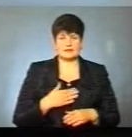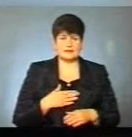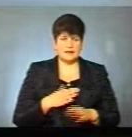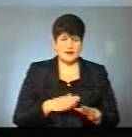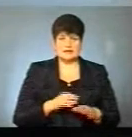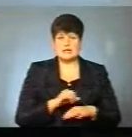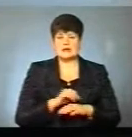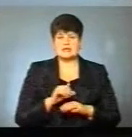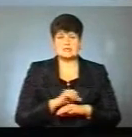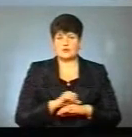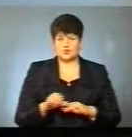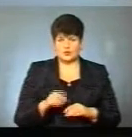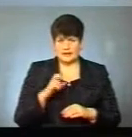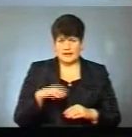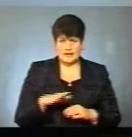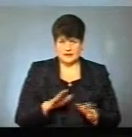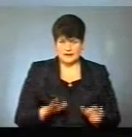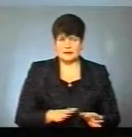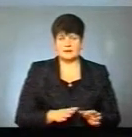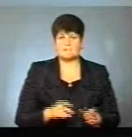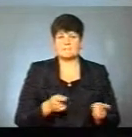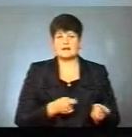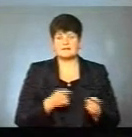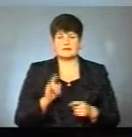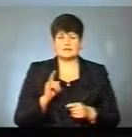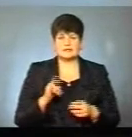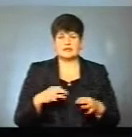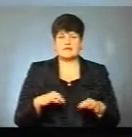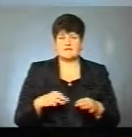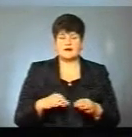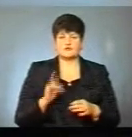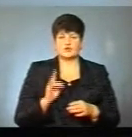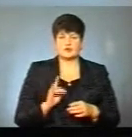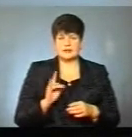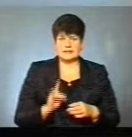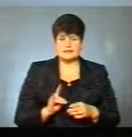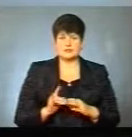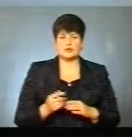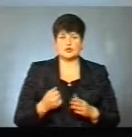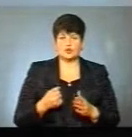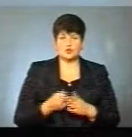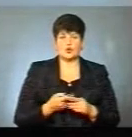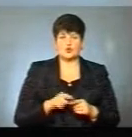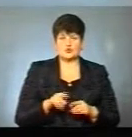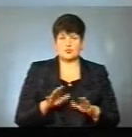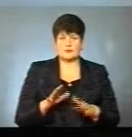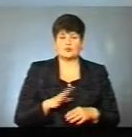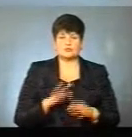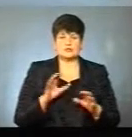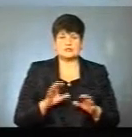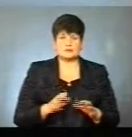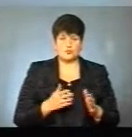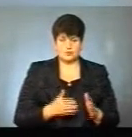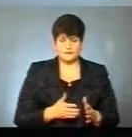для закордонних країн. Перевезення дитини в автокріслі і до цього моменту коригувалося законом.